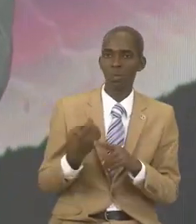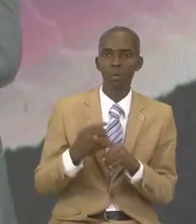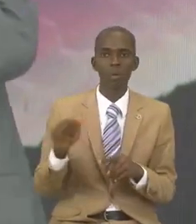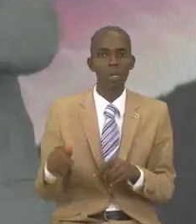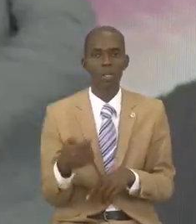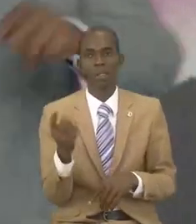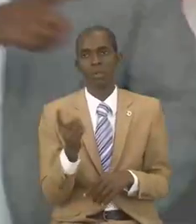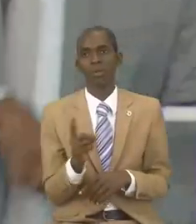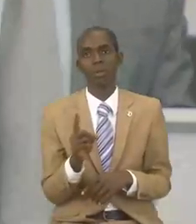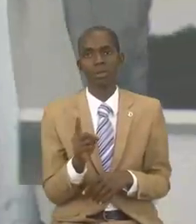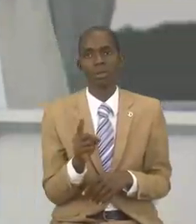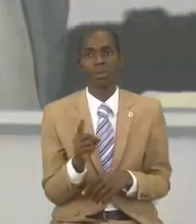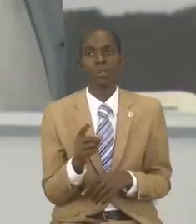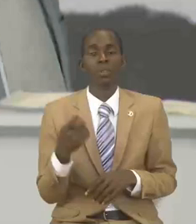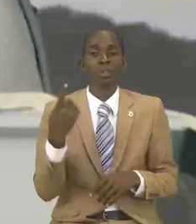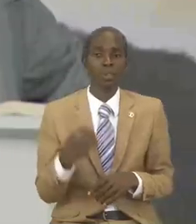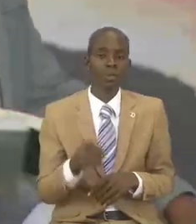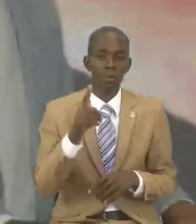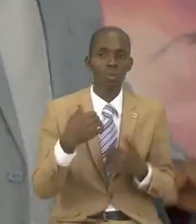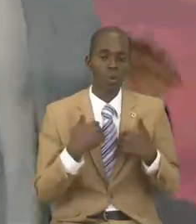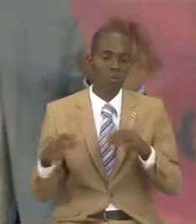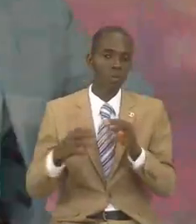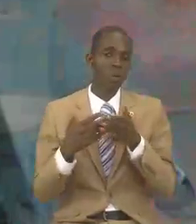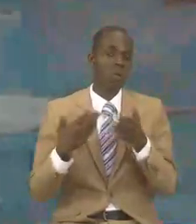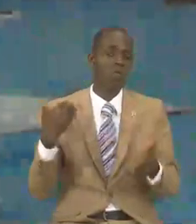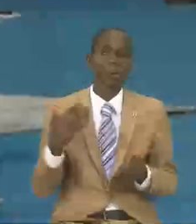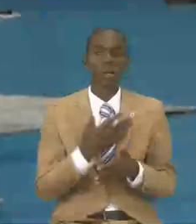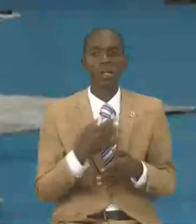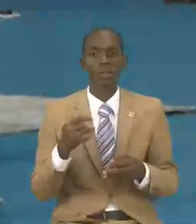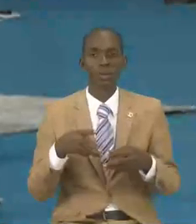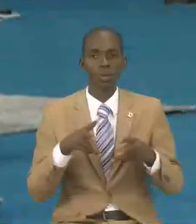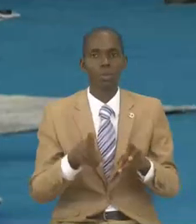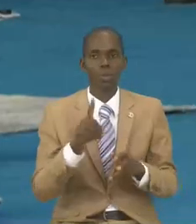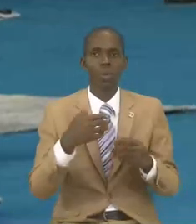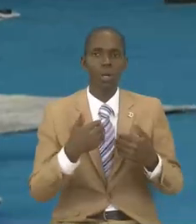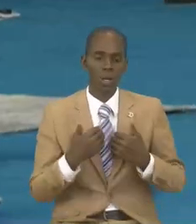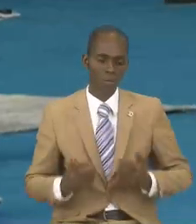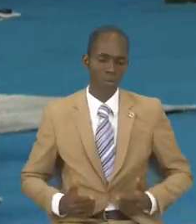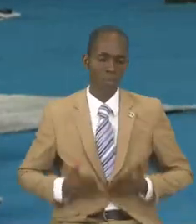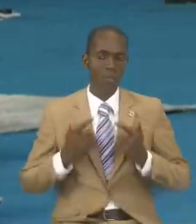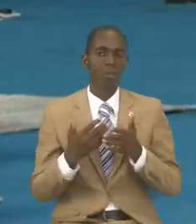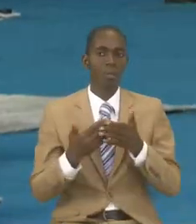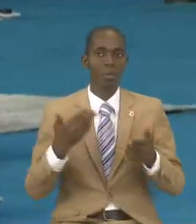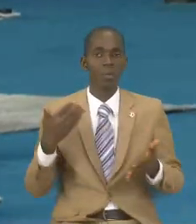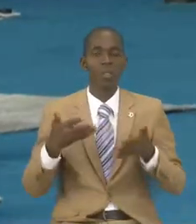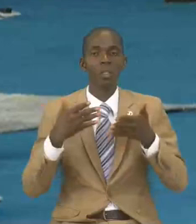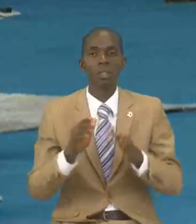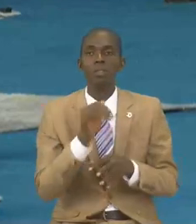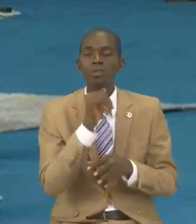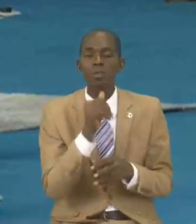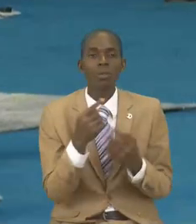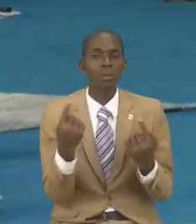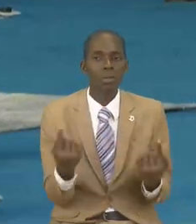venant de toute direction, ce que tu as pratiqué avant et tel que tu as vécu avant, que